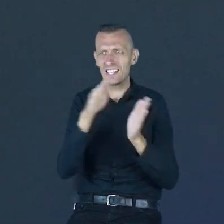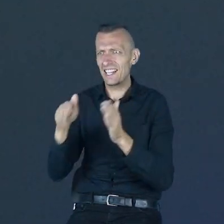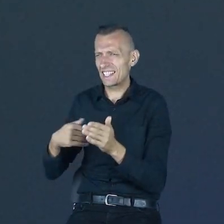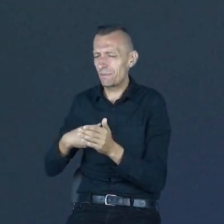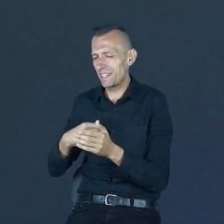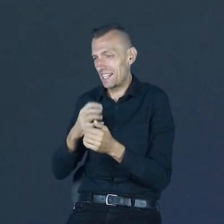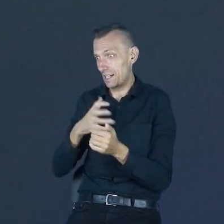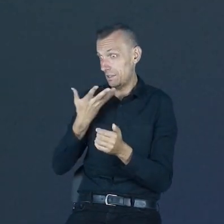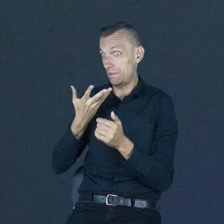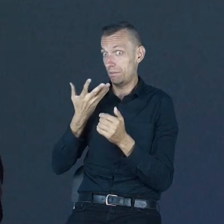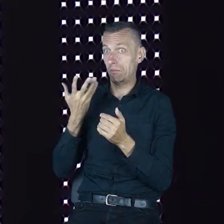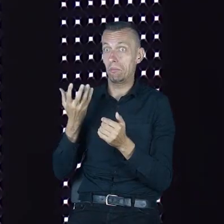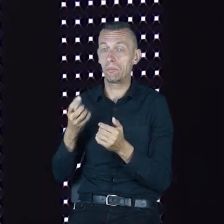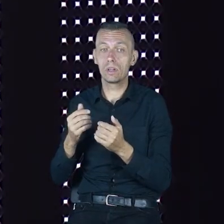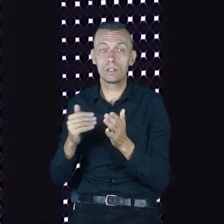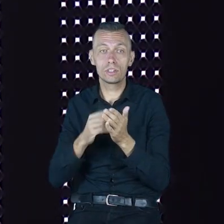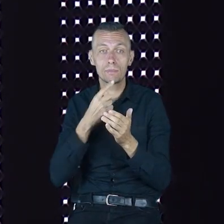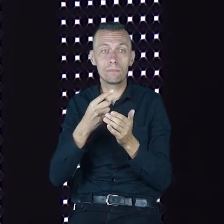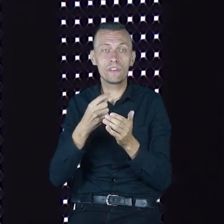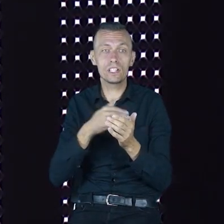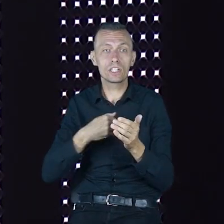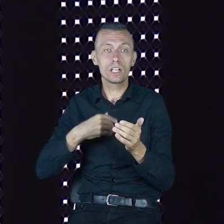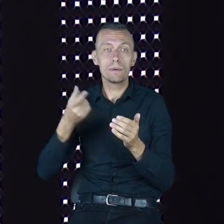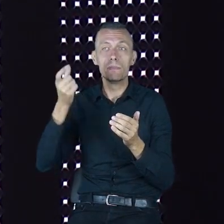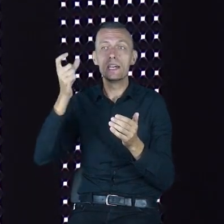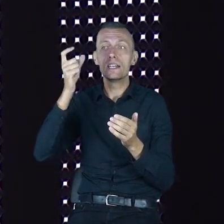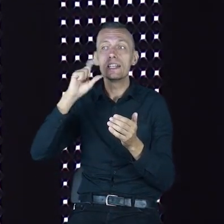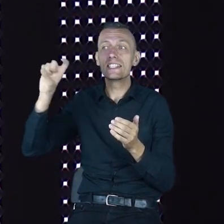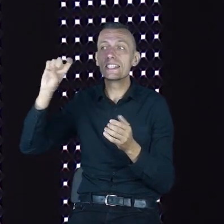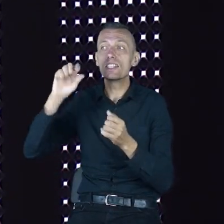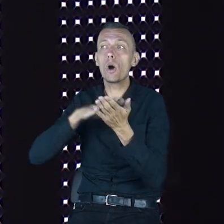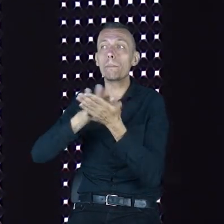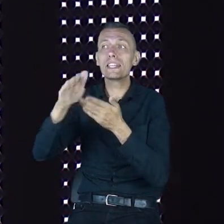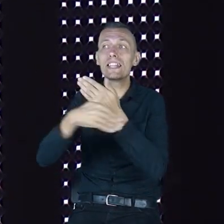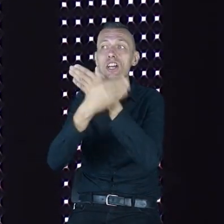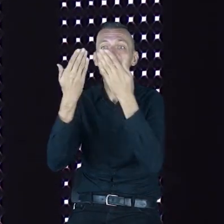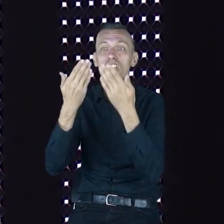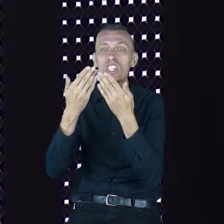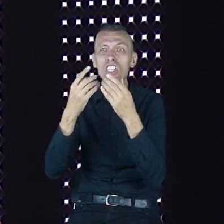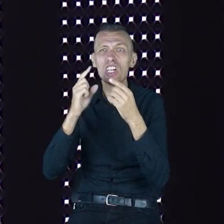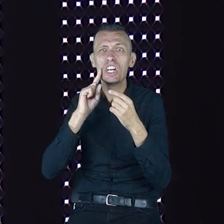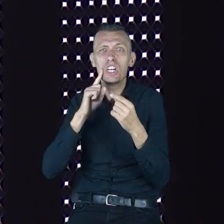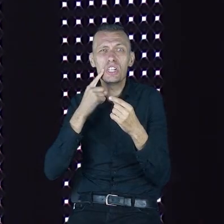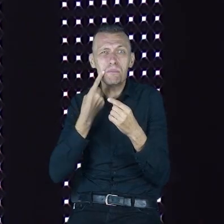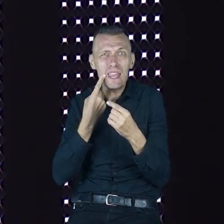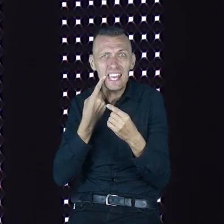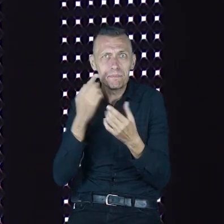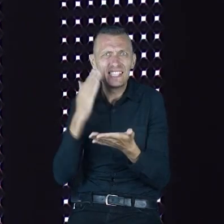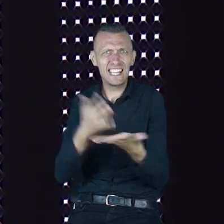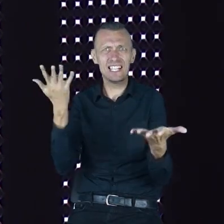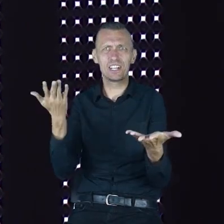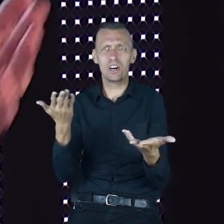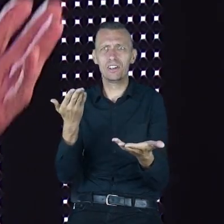i powoduje, że muszę o tym powiedzieć. 115 dni, śmiejemy się, tylko 115 dni. To jest straszne,